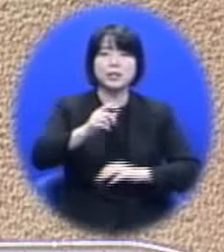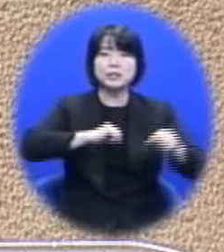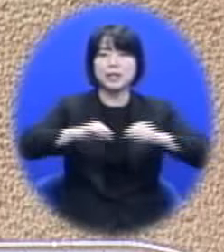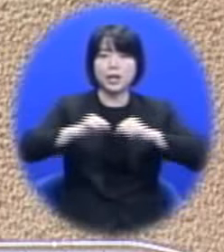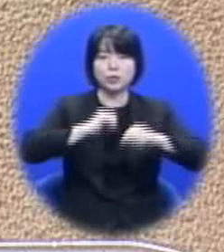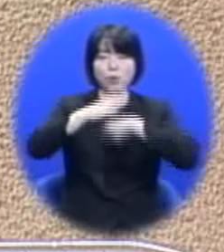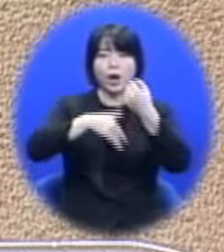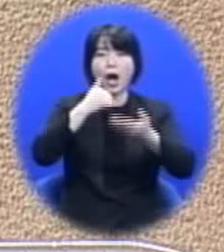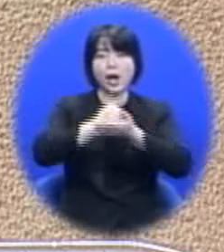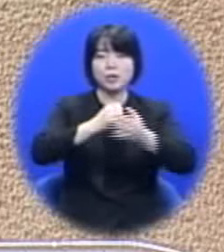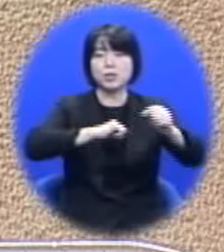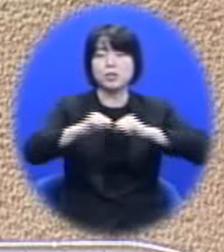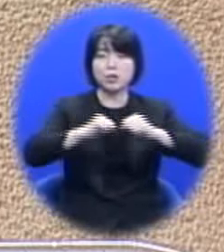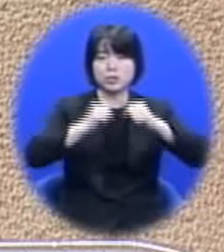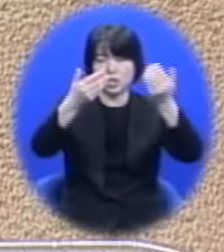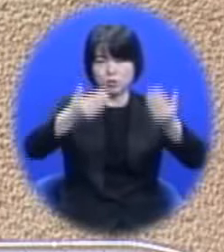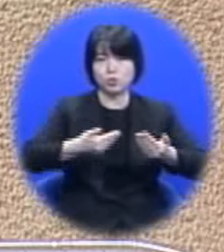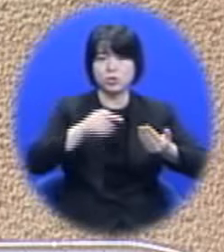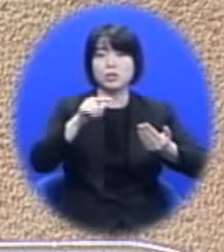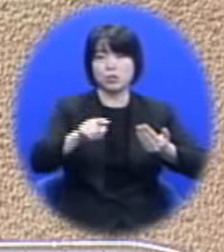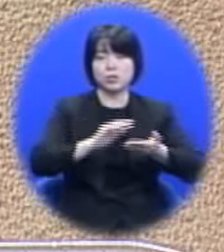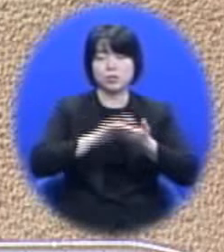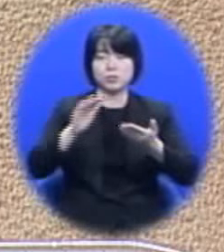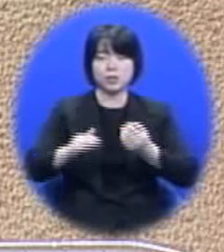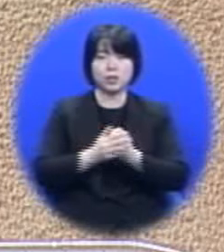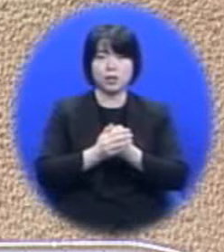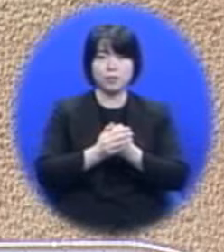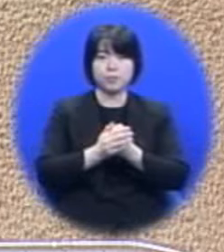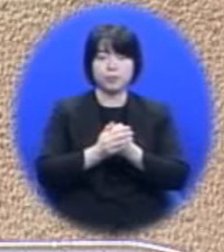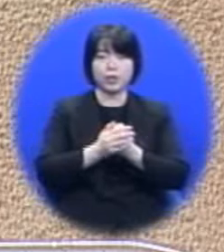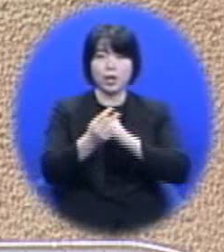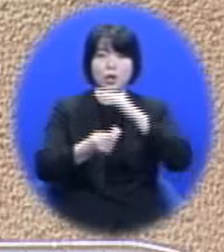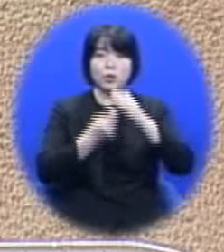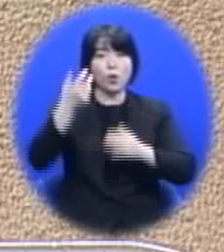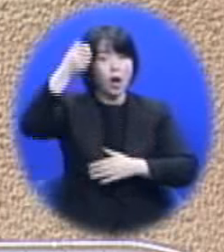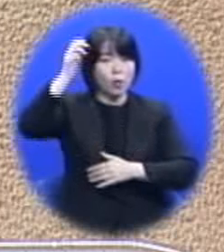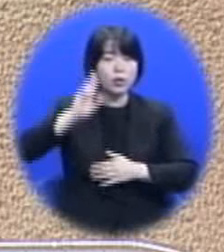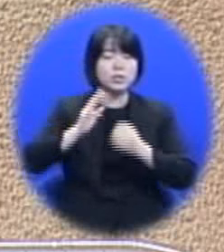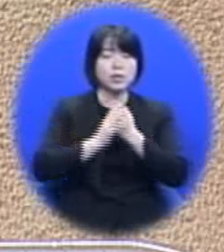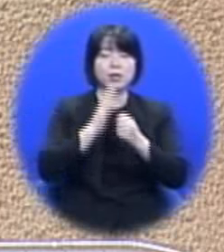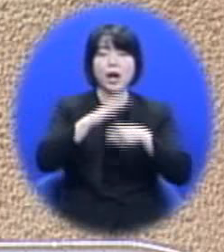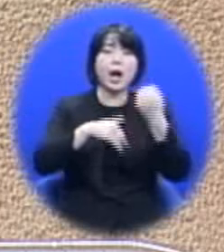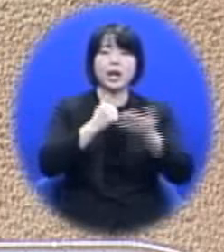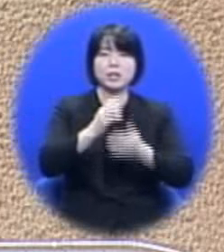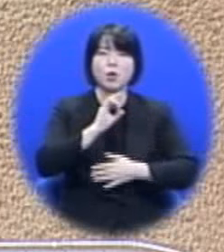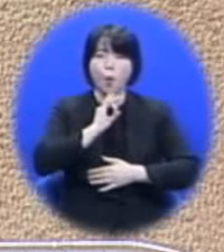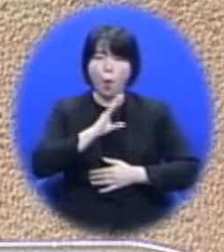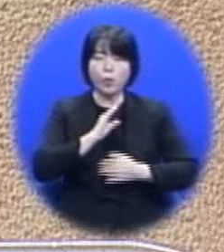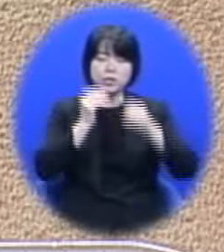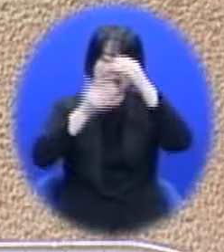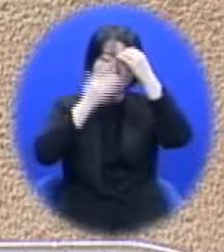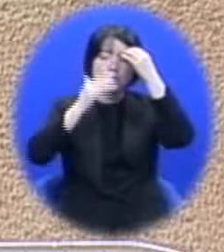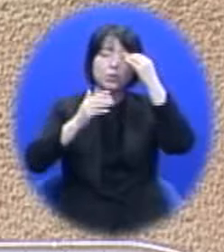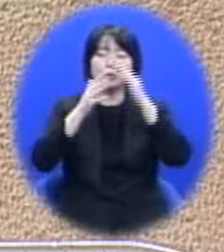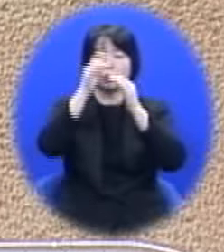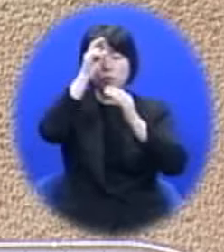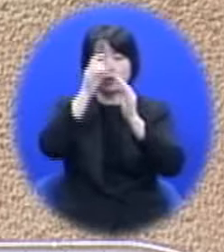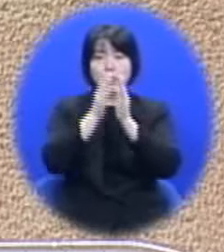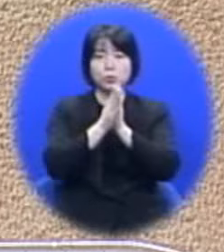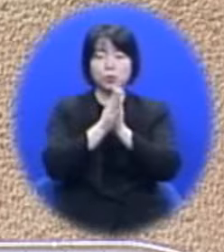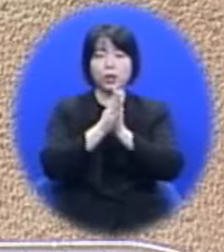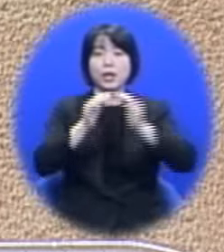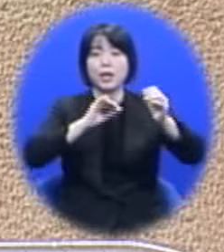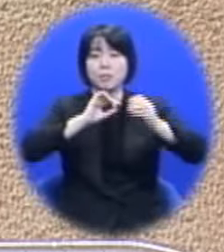행동은 하나님이 역사하시는 것이 되죠. 요한 웨슬레는 하나님은 오직 성도의 기도에 응답하여